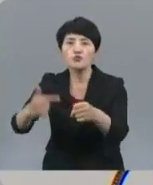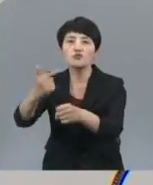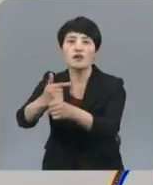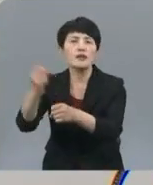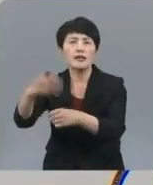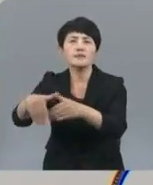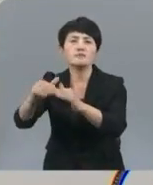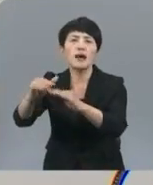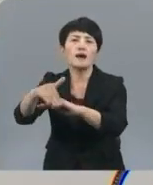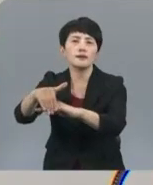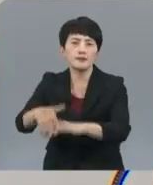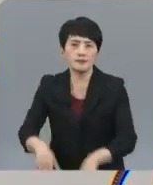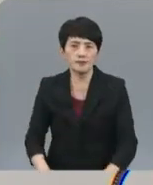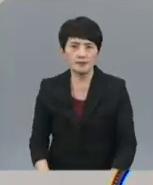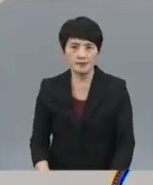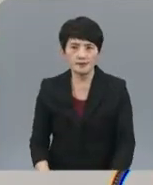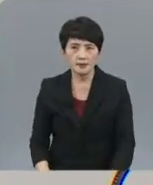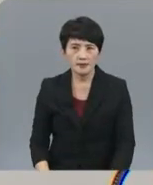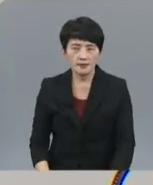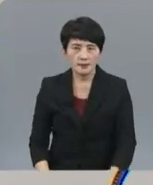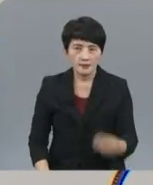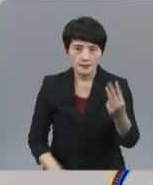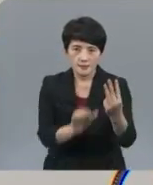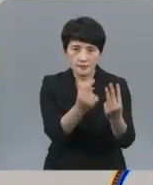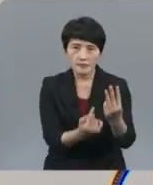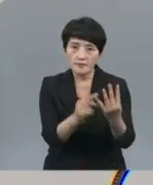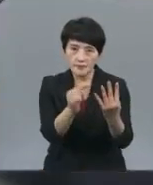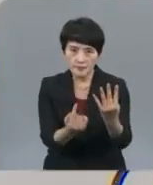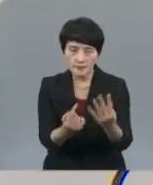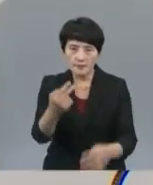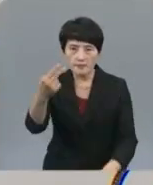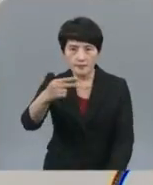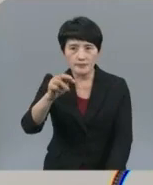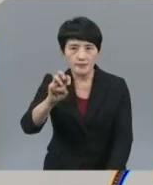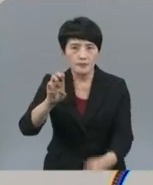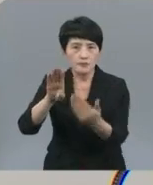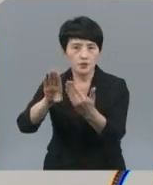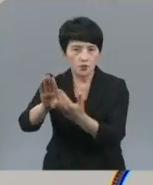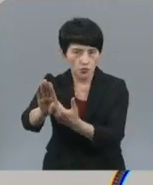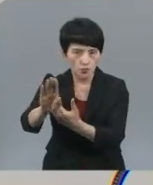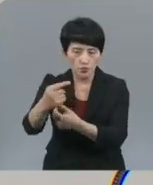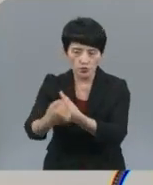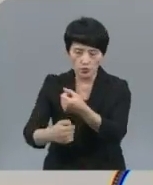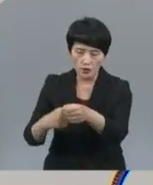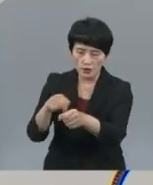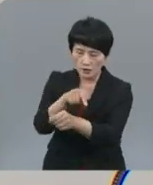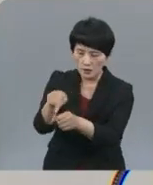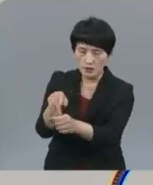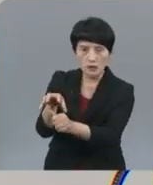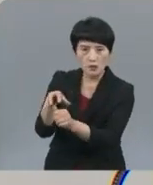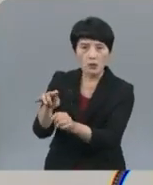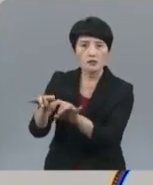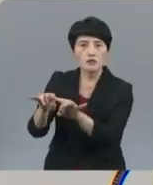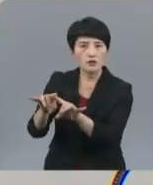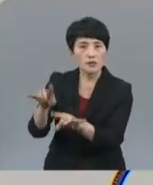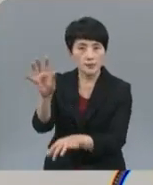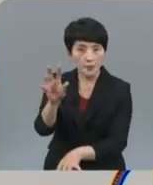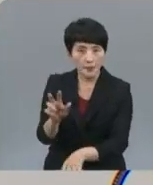phủ cựu tổng thống Moon hồi năm 2017 nhưng lại được khôi phục dưới thời chính phủ đương nhiệm của Tổng thống New York